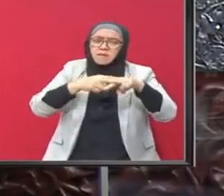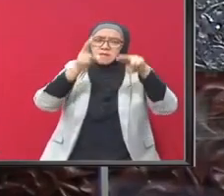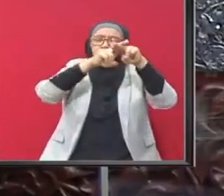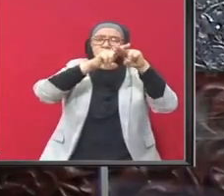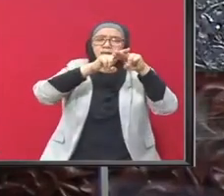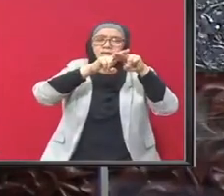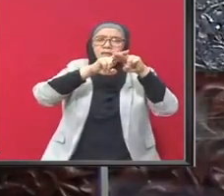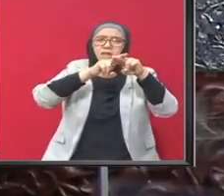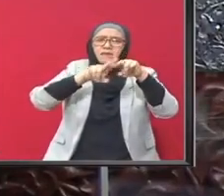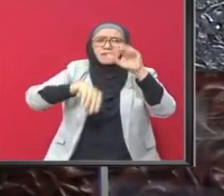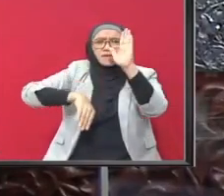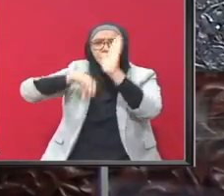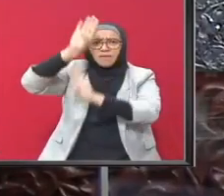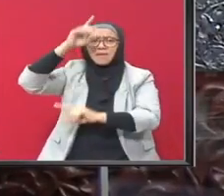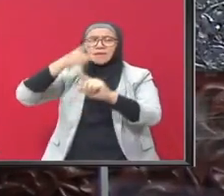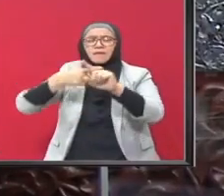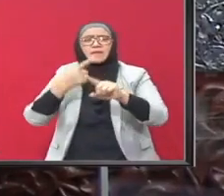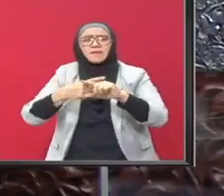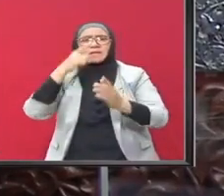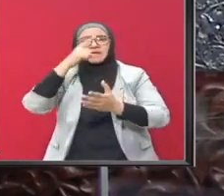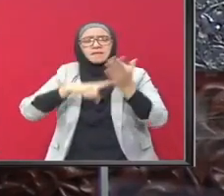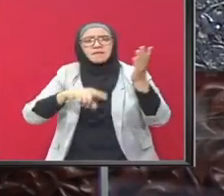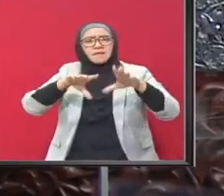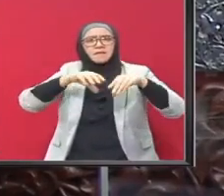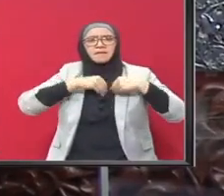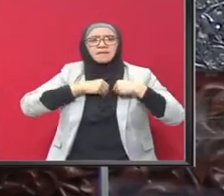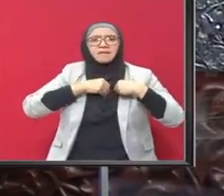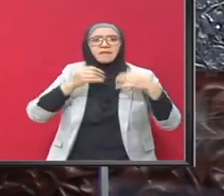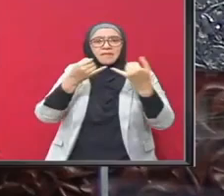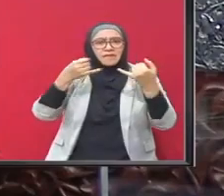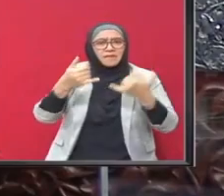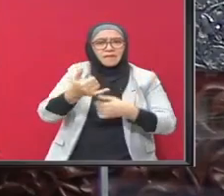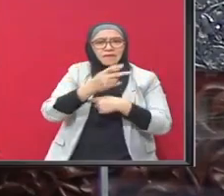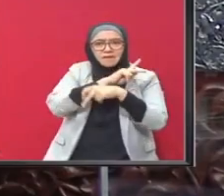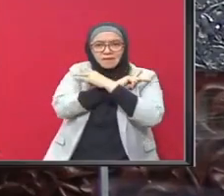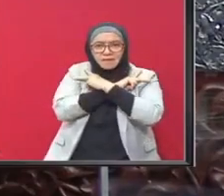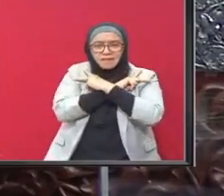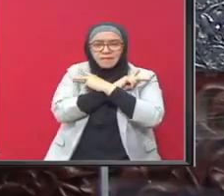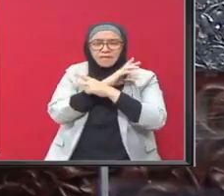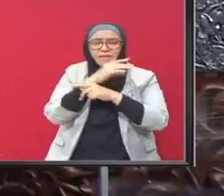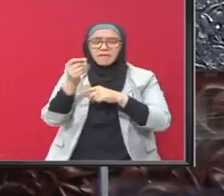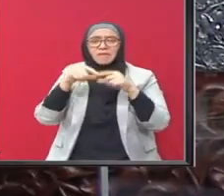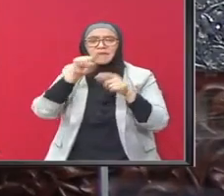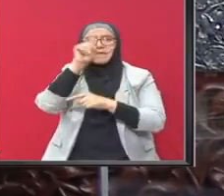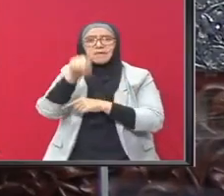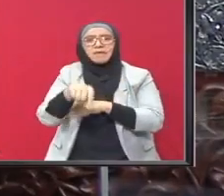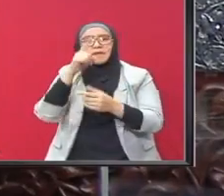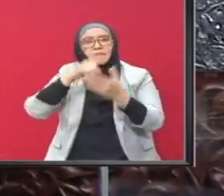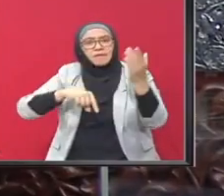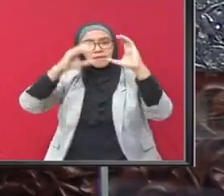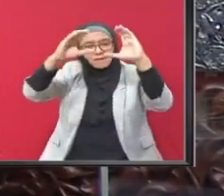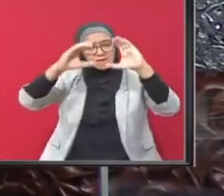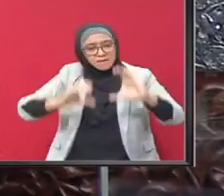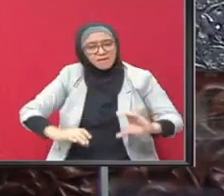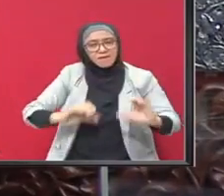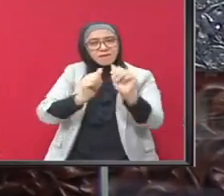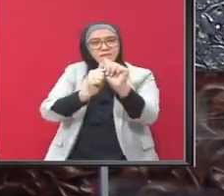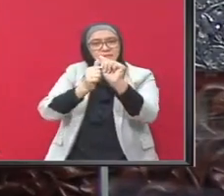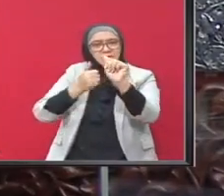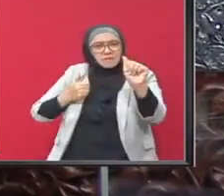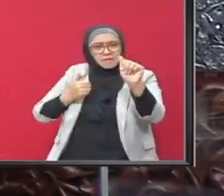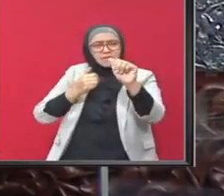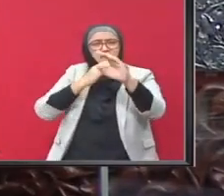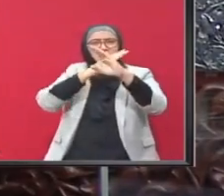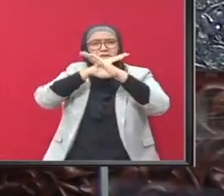kalian kasih sertanya tekan apa apakah langkah-langkah pencegahan serta pendekatan oleh kerajaan sebaik yang Saya